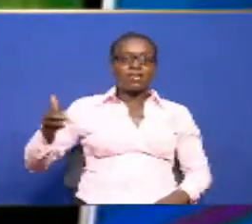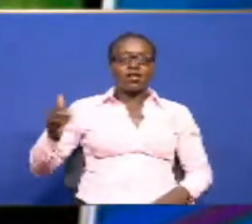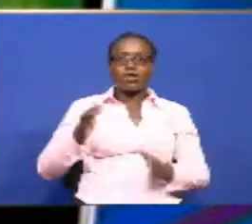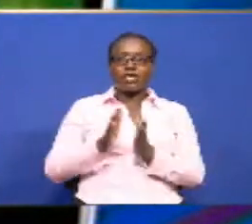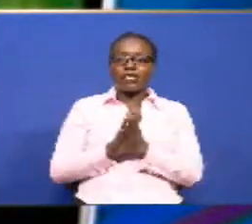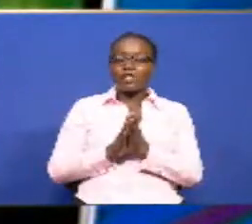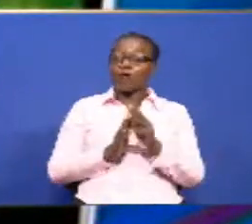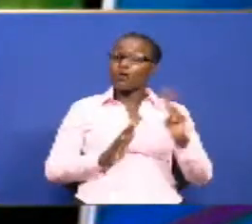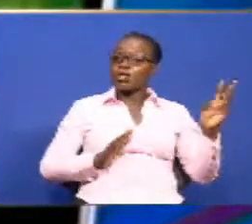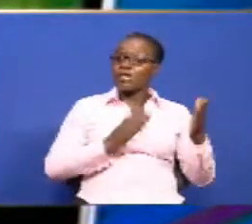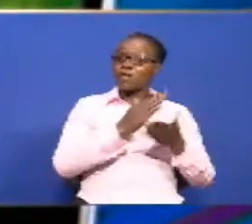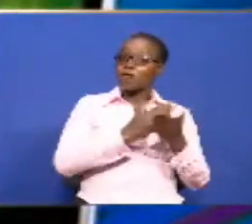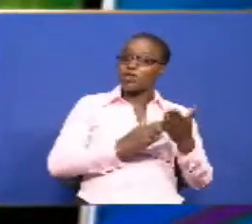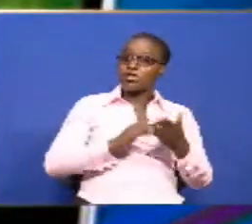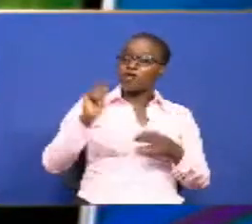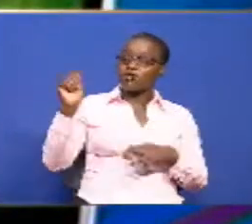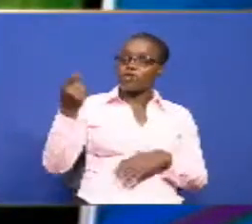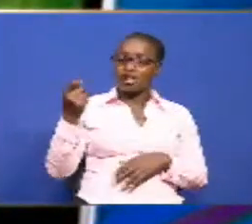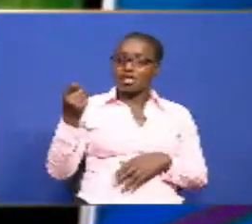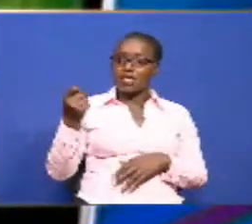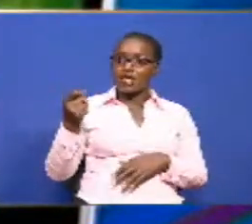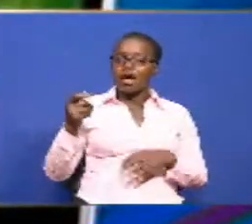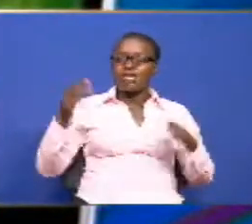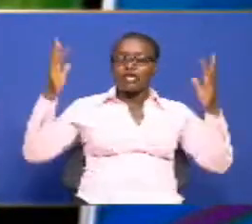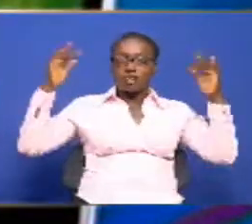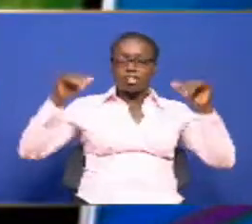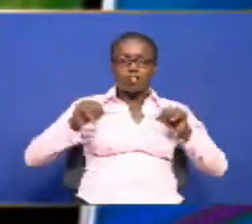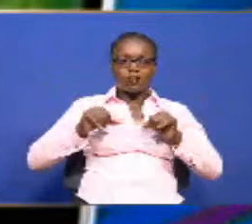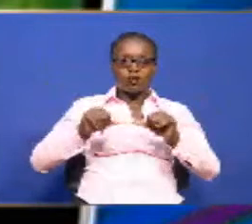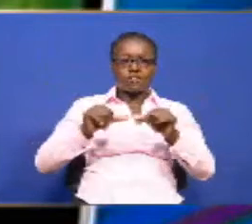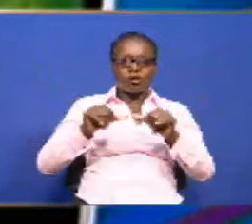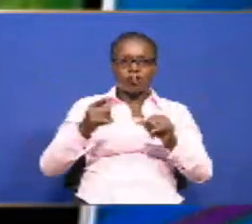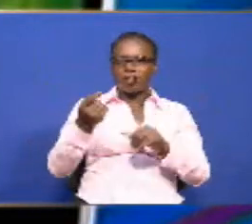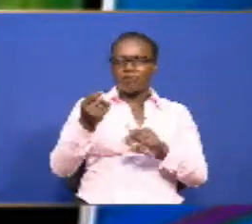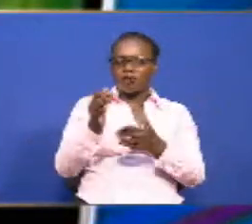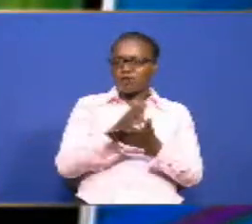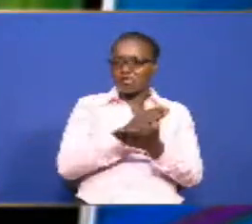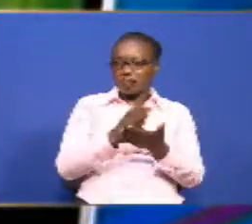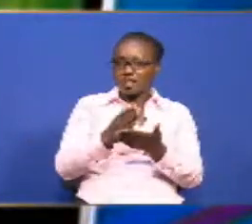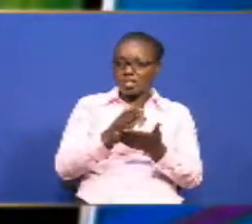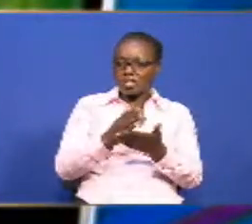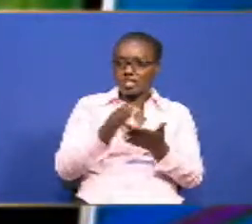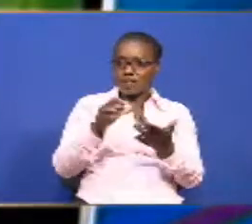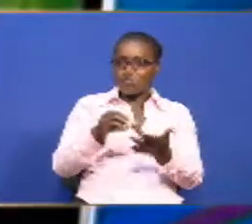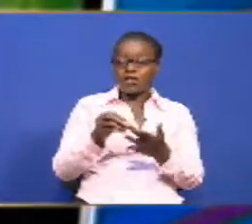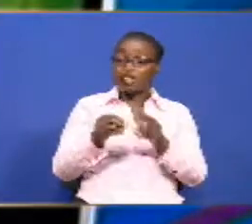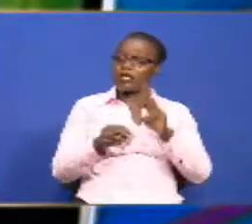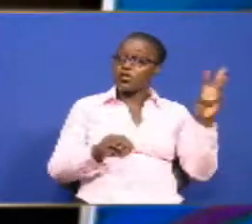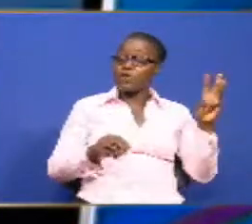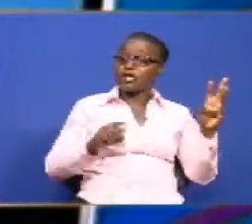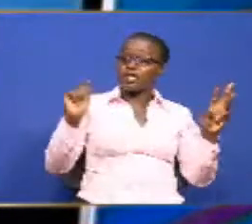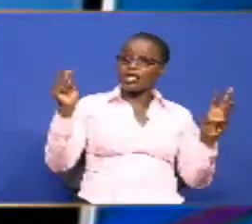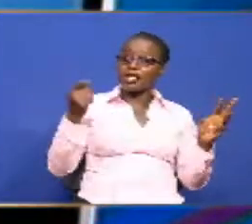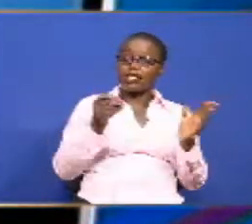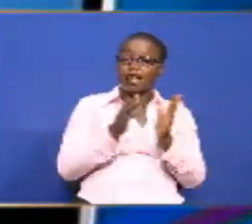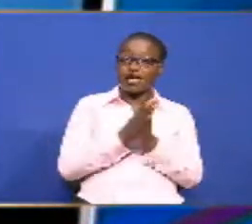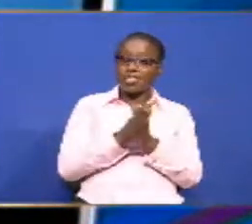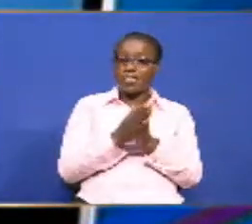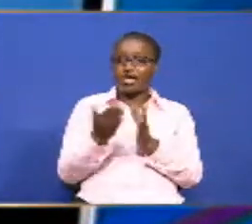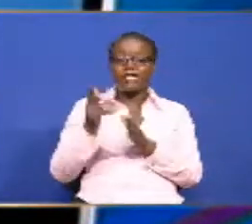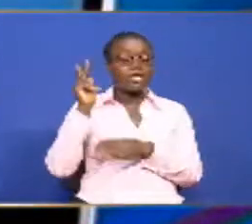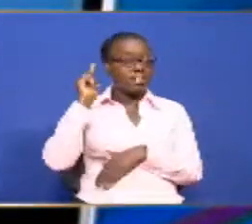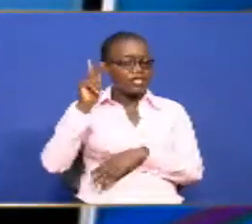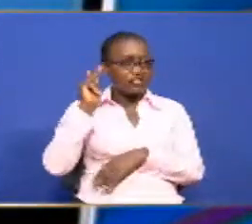magharibi mwa nchi. Mvua hii inatarajiwa kuendelea katika maeneo machache, hususan katika sehemu za magharibi mwa nchi, maeneo ya